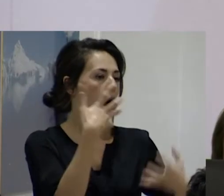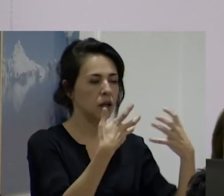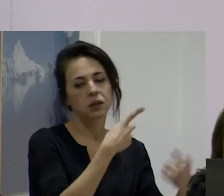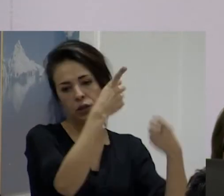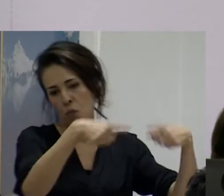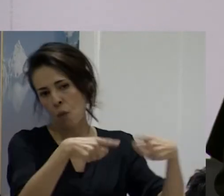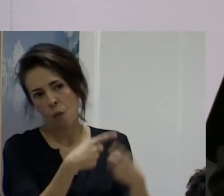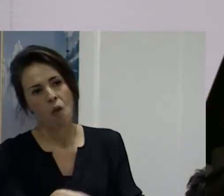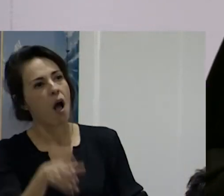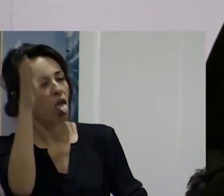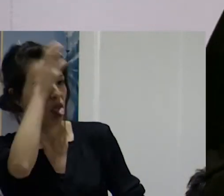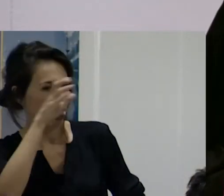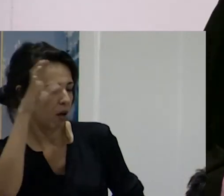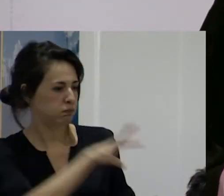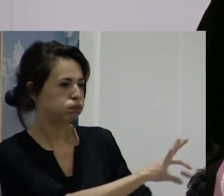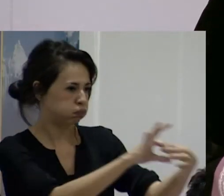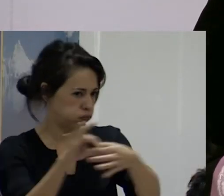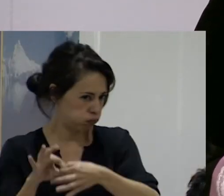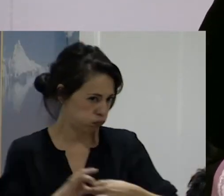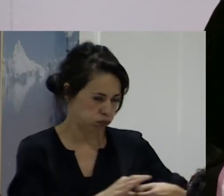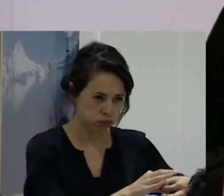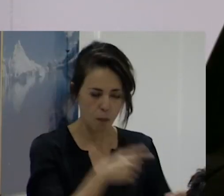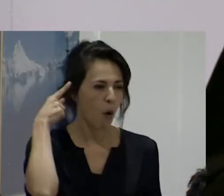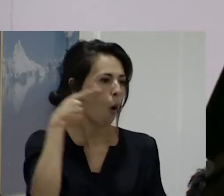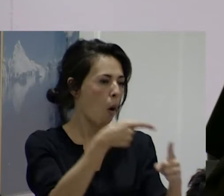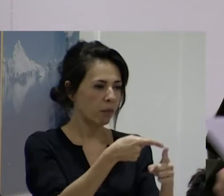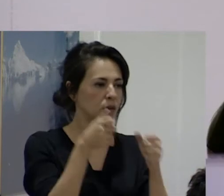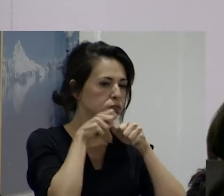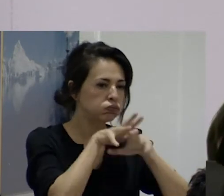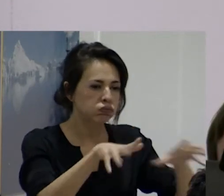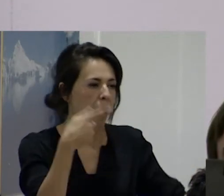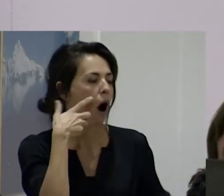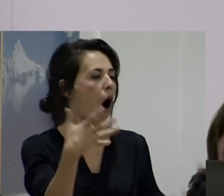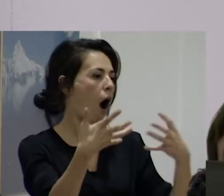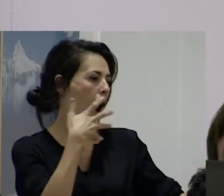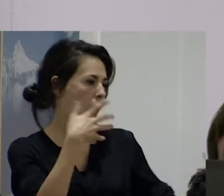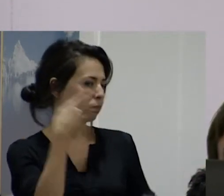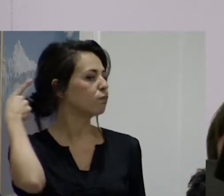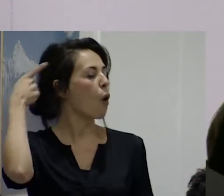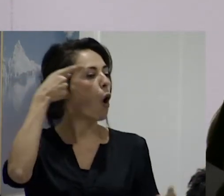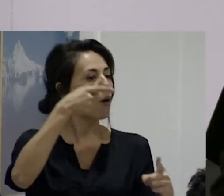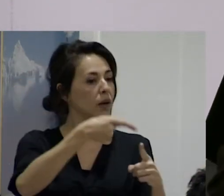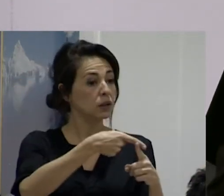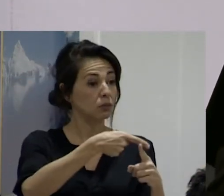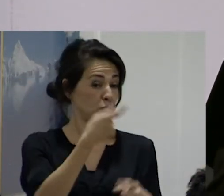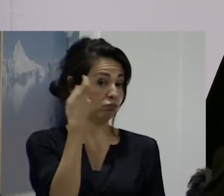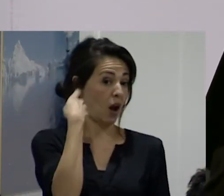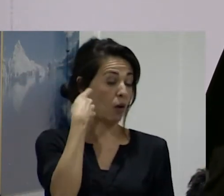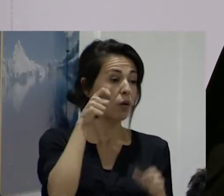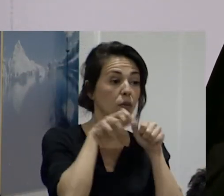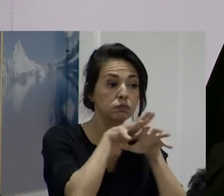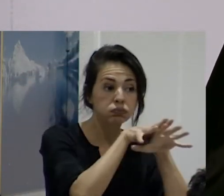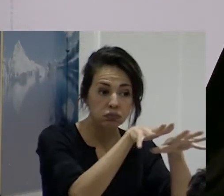científic lligades a la recerca, a la creació i a la reflexió, dirigides principalment a l'alumnat de la mateixa